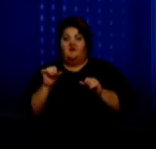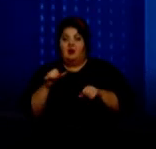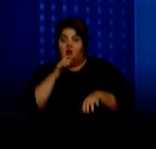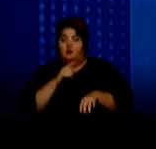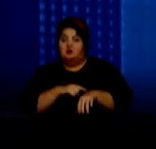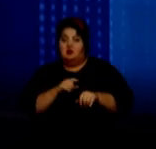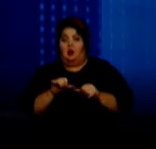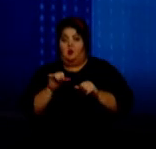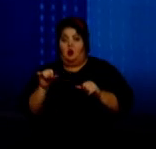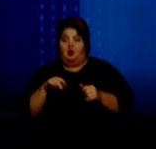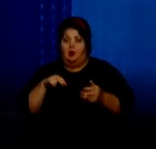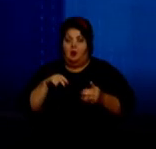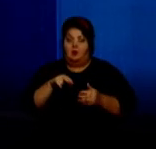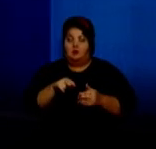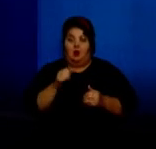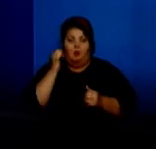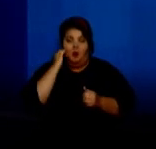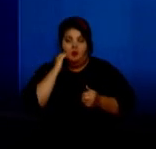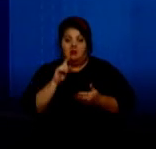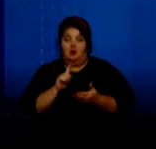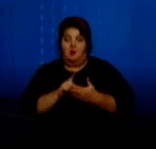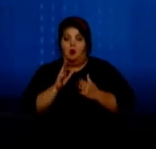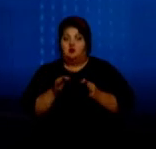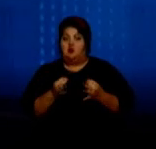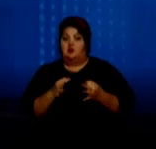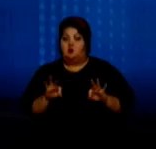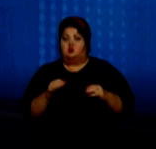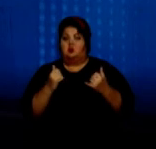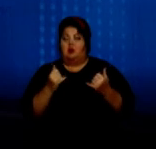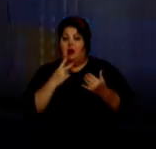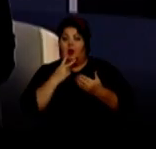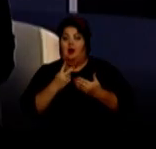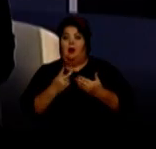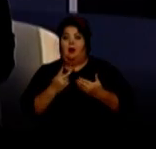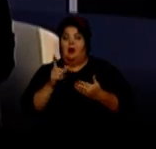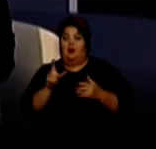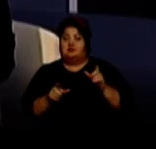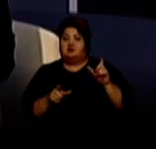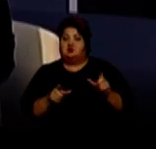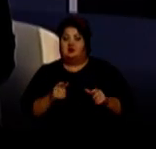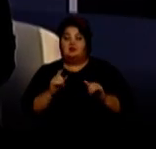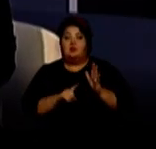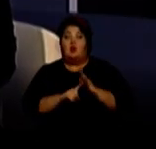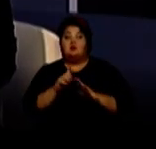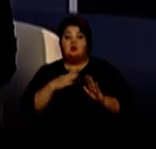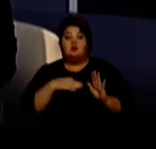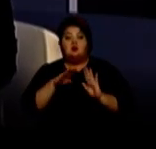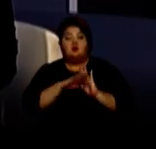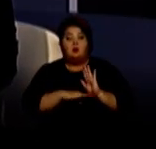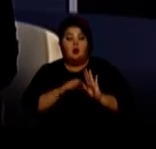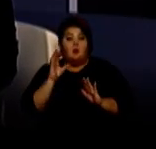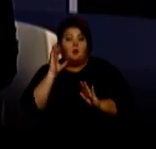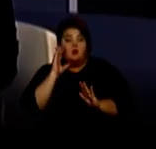окремому маршруту, але, тим не менше, пам'ятка має бути доступна для глядачів. На початку нашої програми ми почули, що